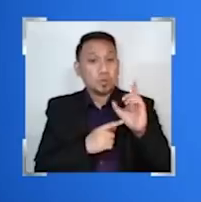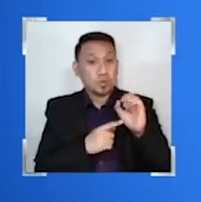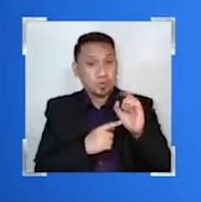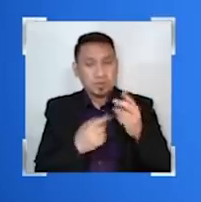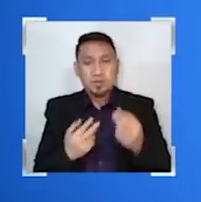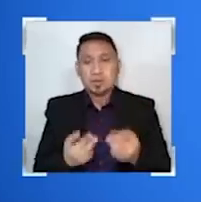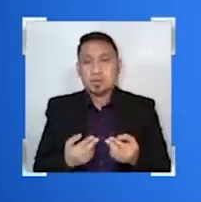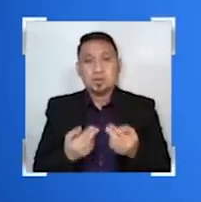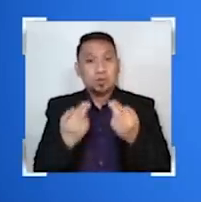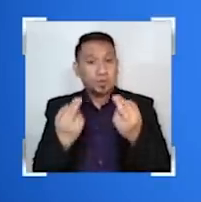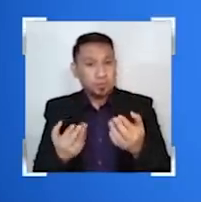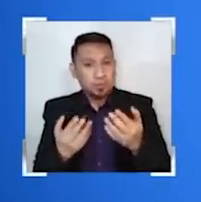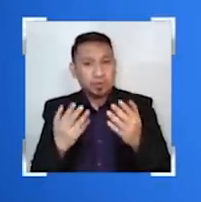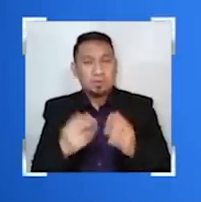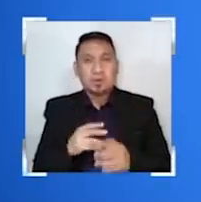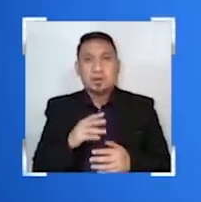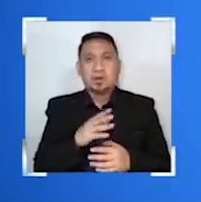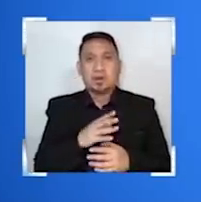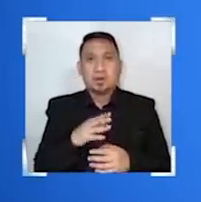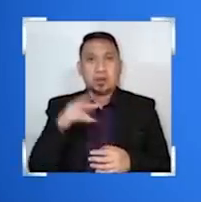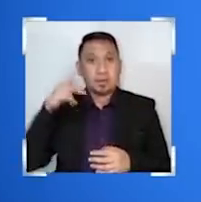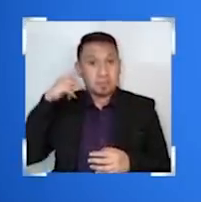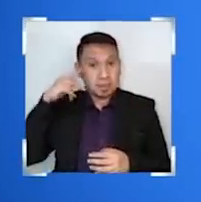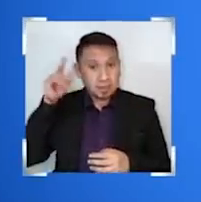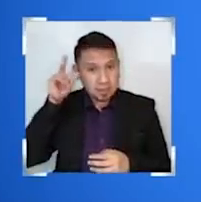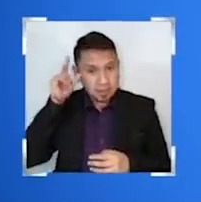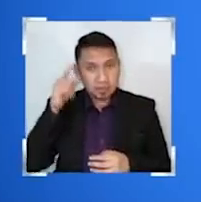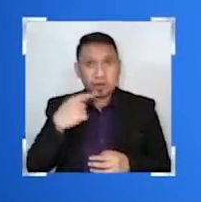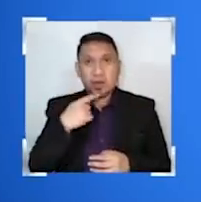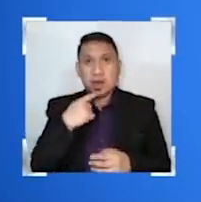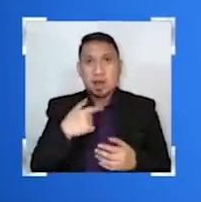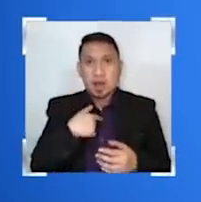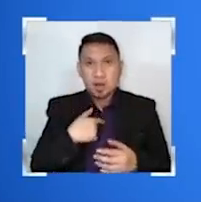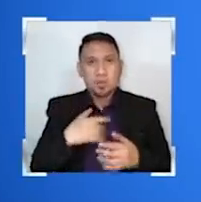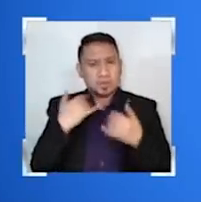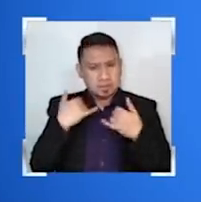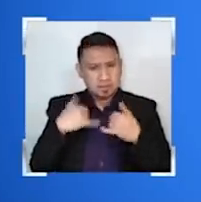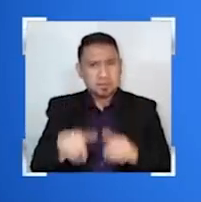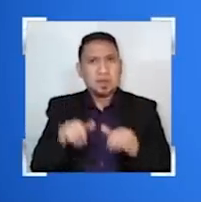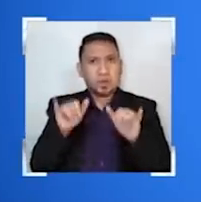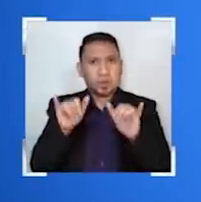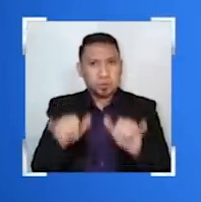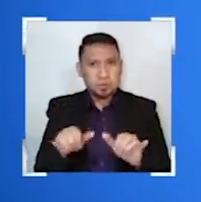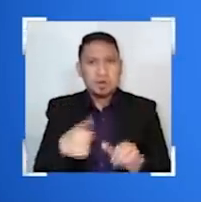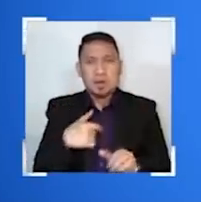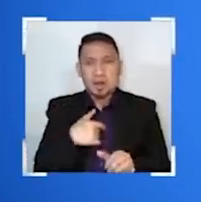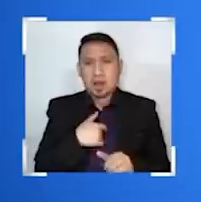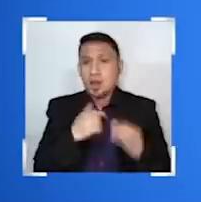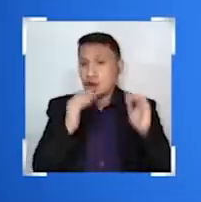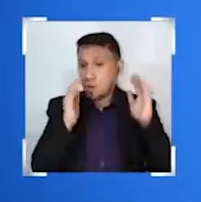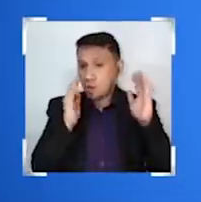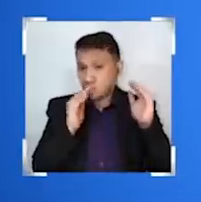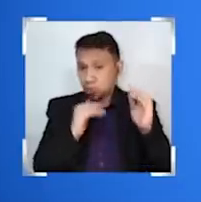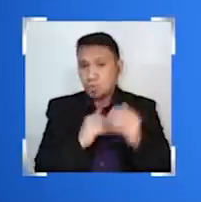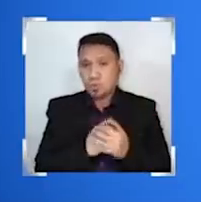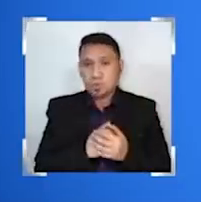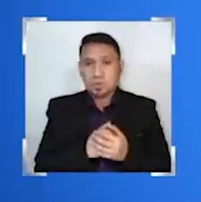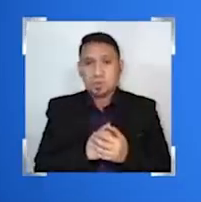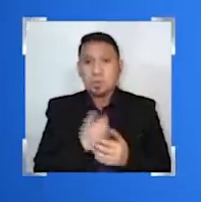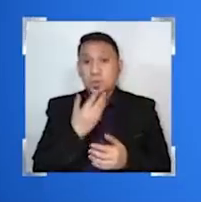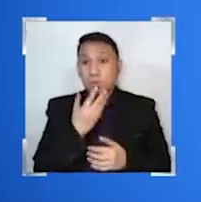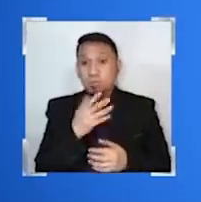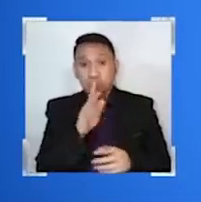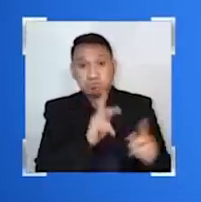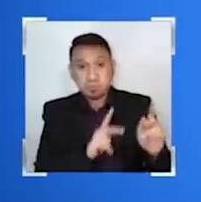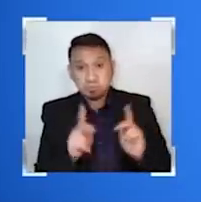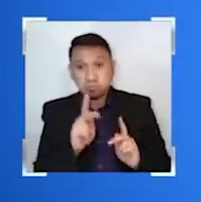supporters of Ping Lacson, I will stick with him and I hope that those who are